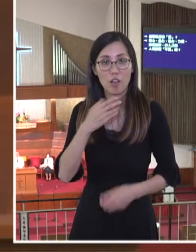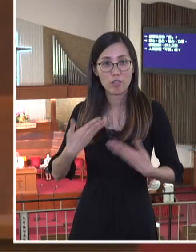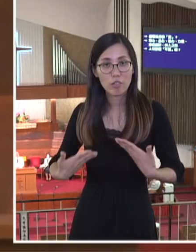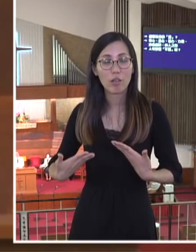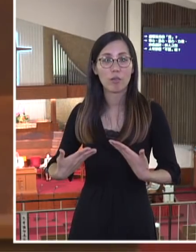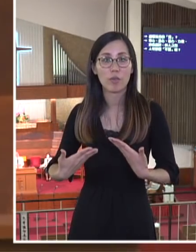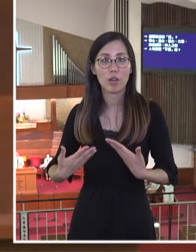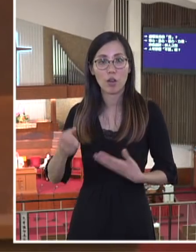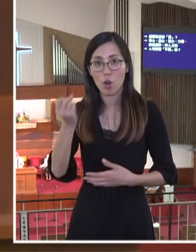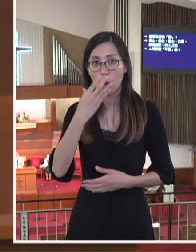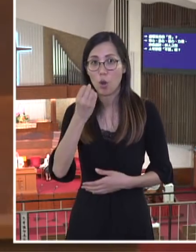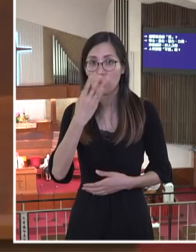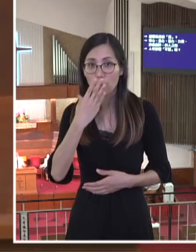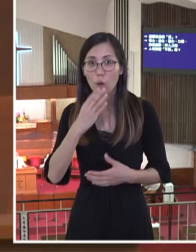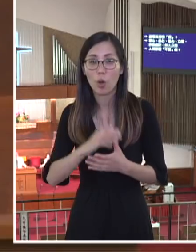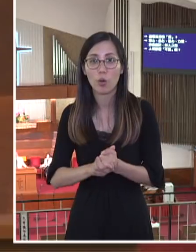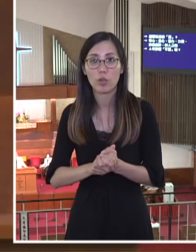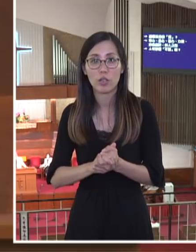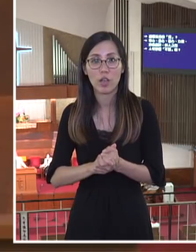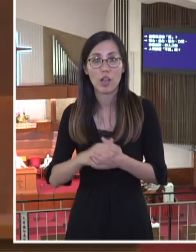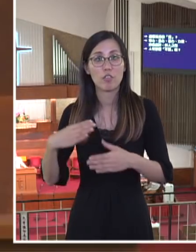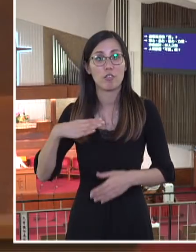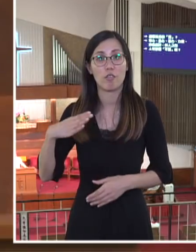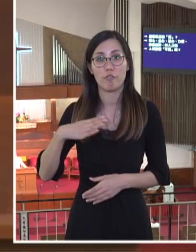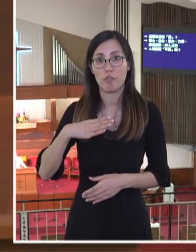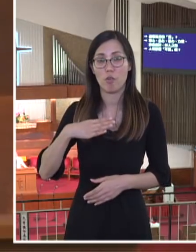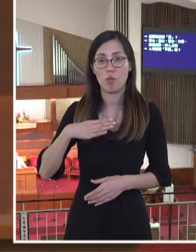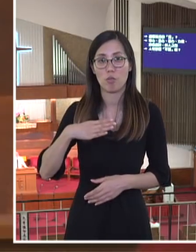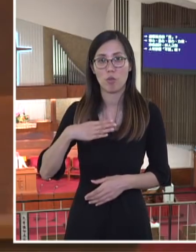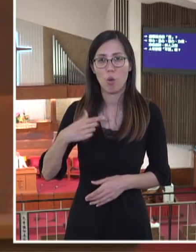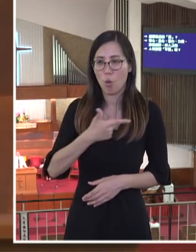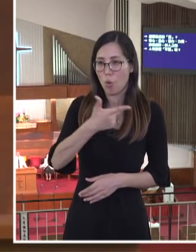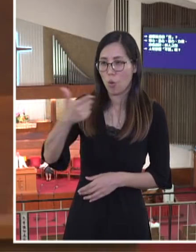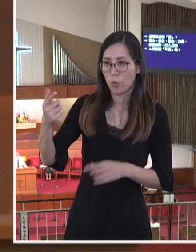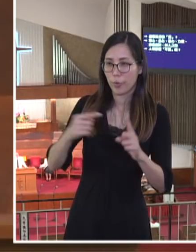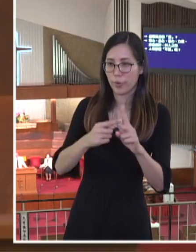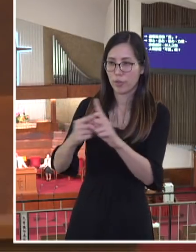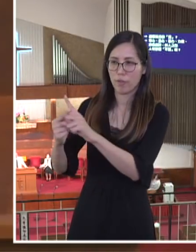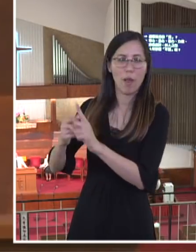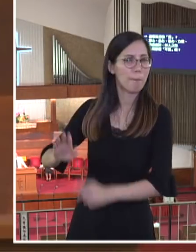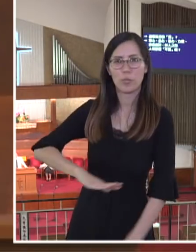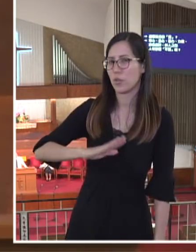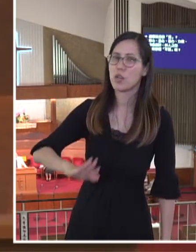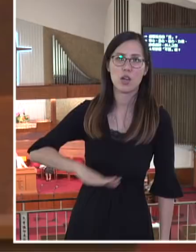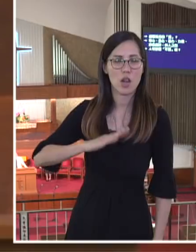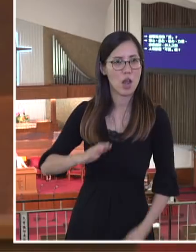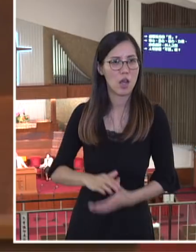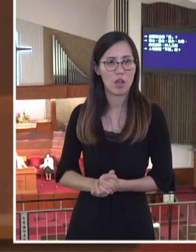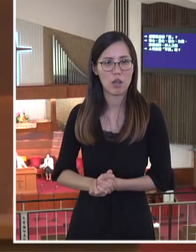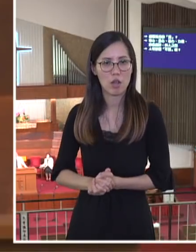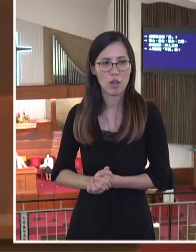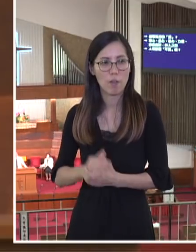面，可能正正就有很多人很不满的情绪，即是可能会有时用了不同的方式去表